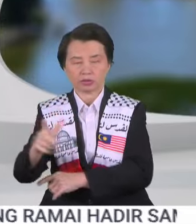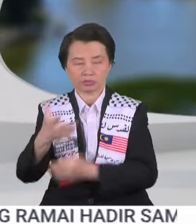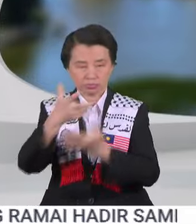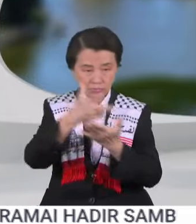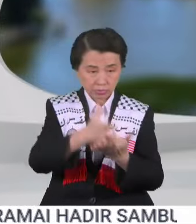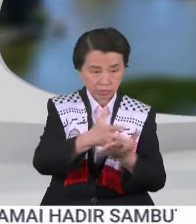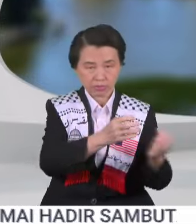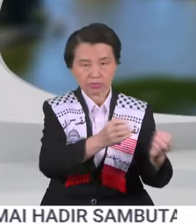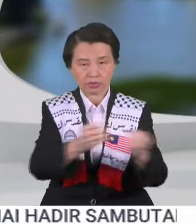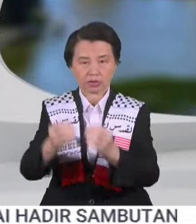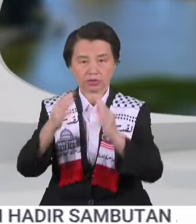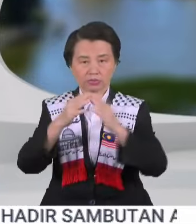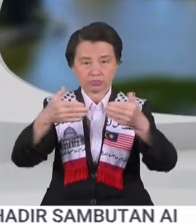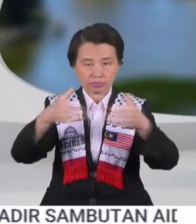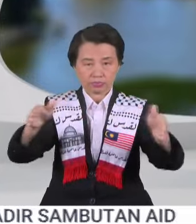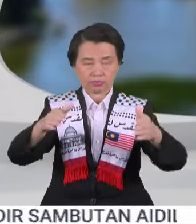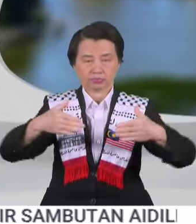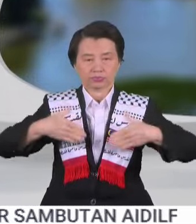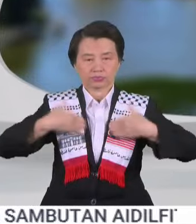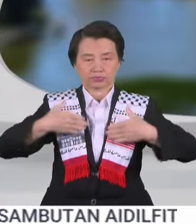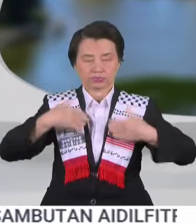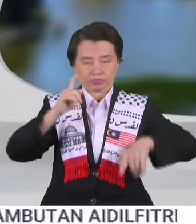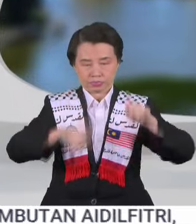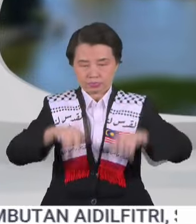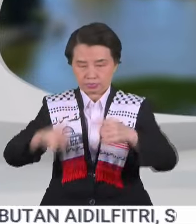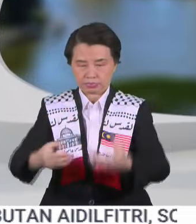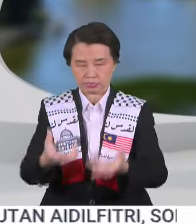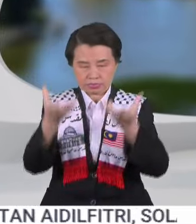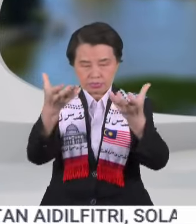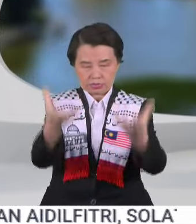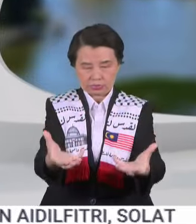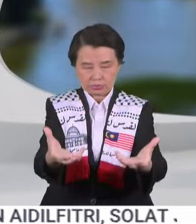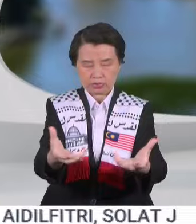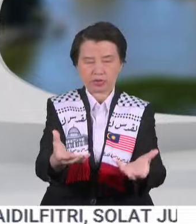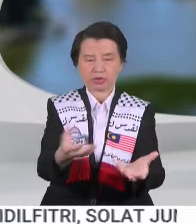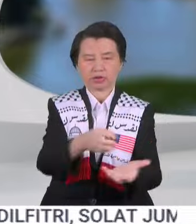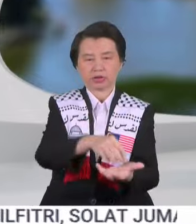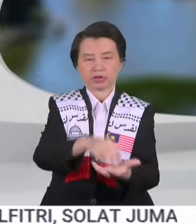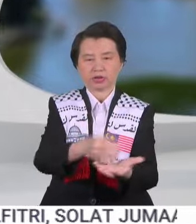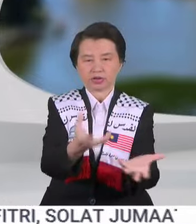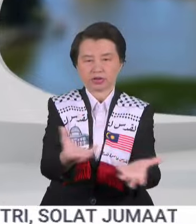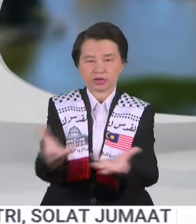penganjuran amalan rumah terbuka meriah dengan pelbagai hidangan yang disajikan.